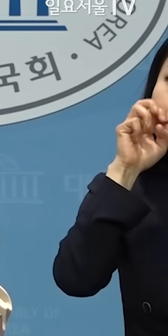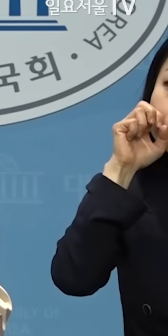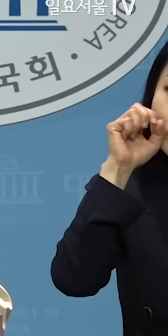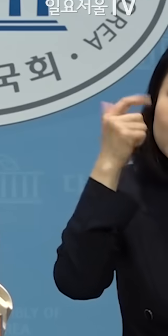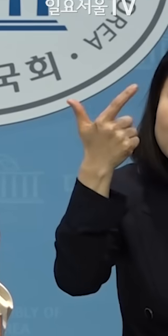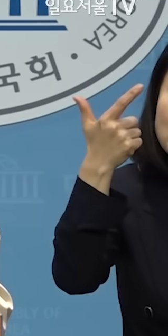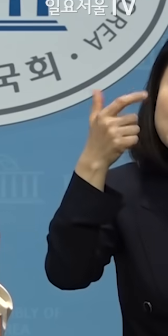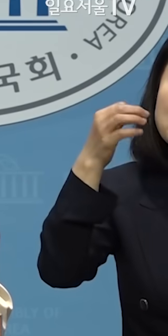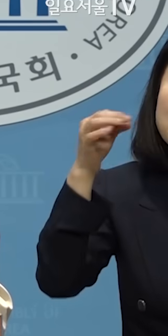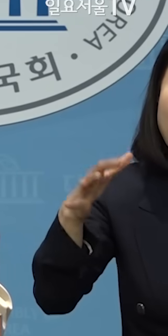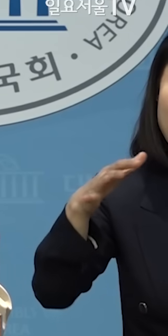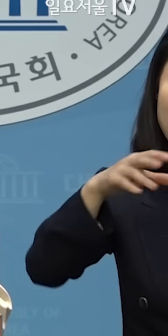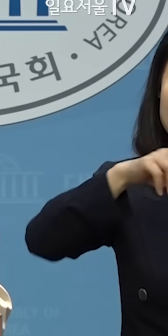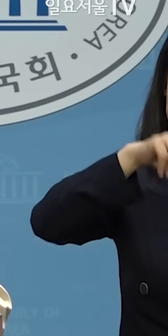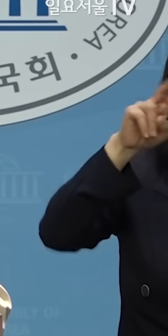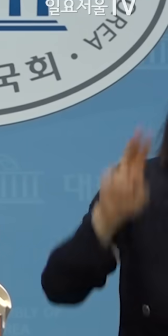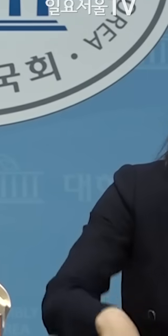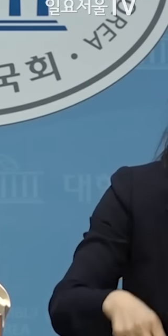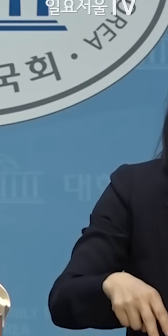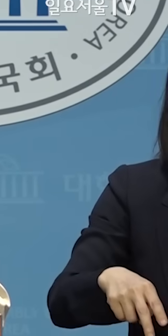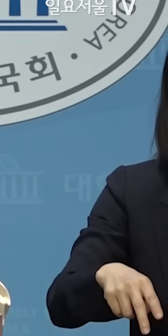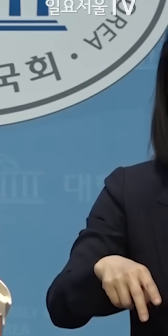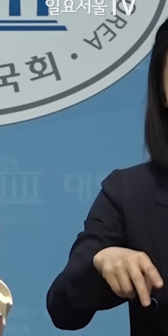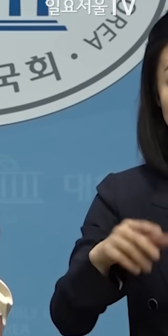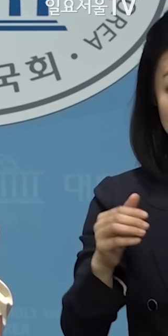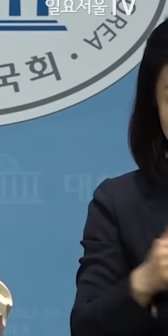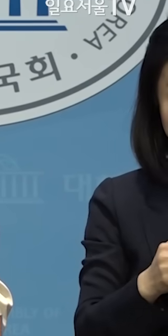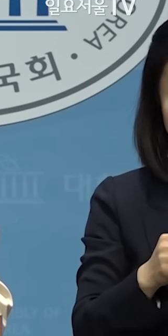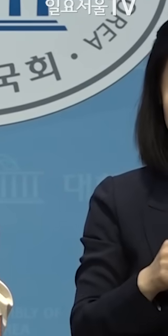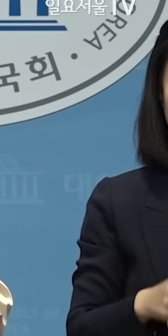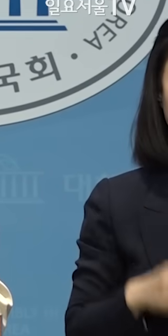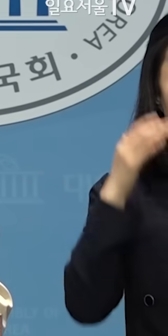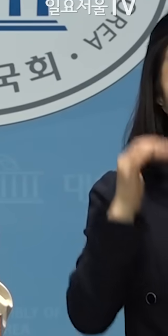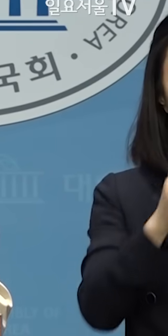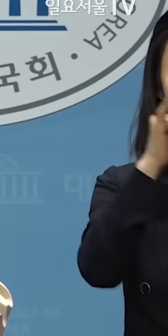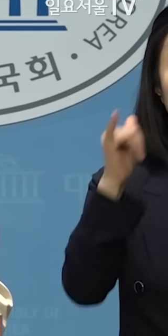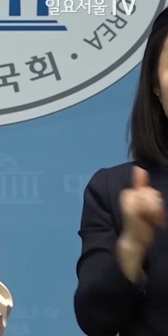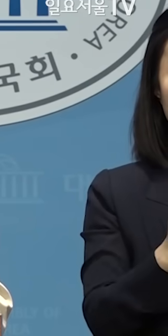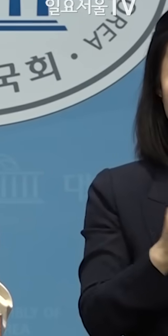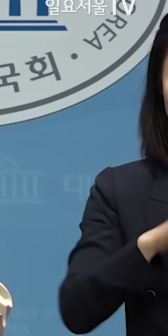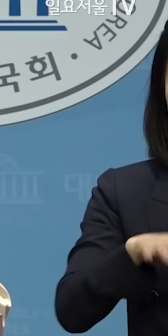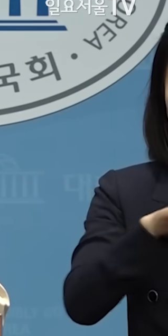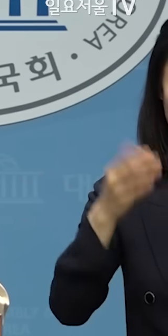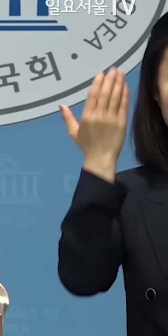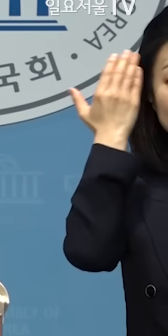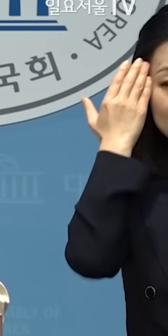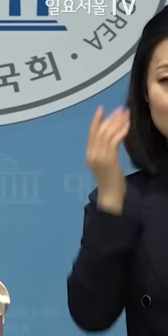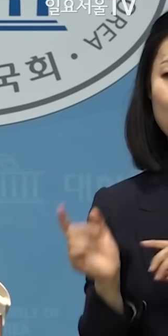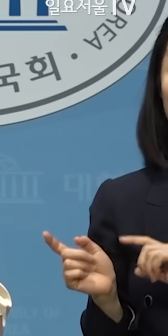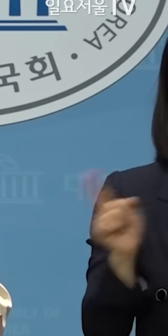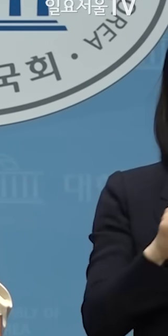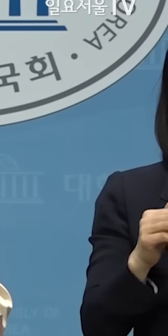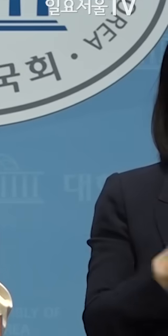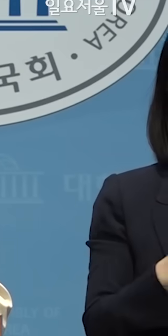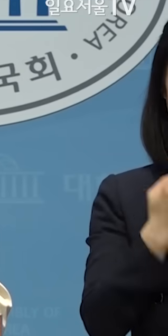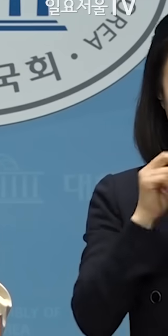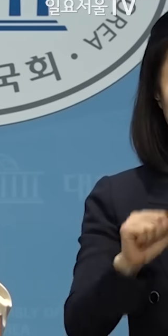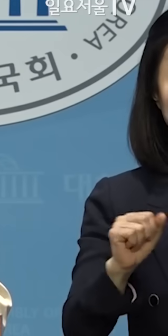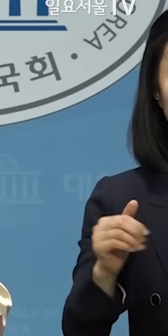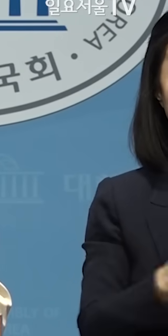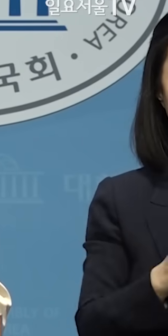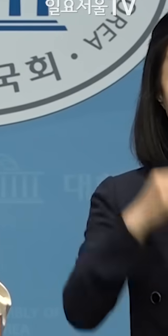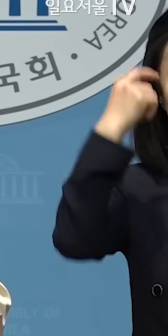만에 사퇴하는 불명의 기록을 남겼고 우리 사회에 공정과 상식이 회복되어 살아숨쉬는